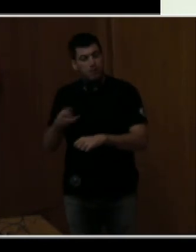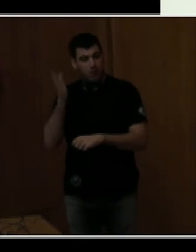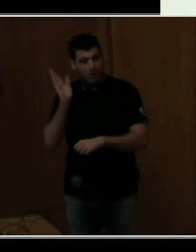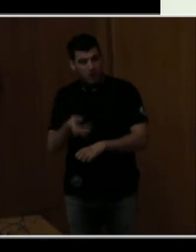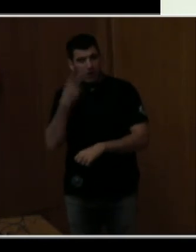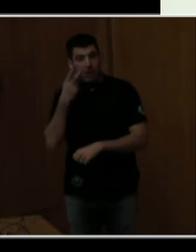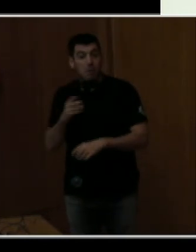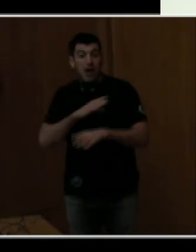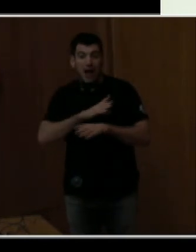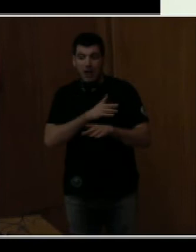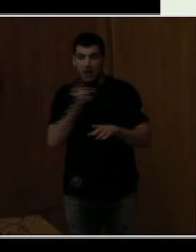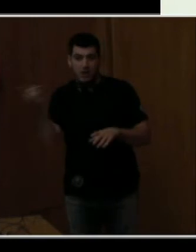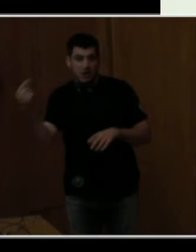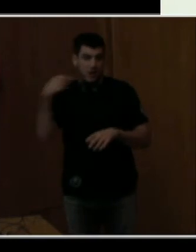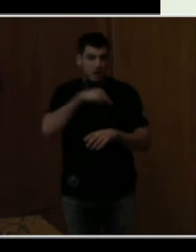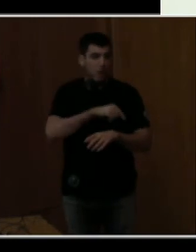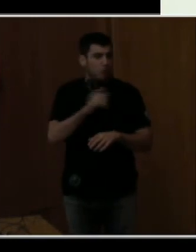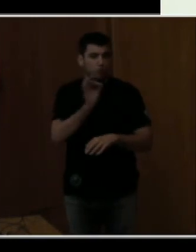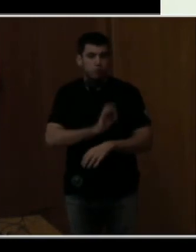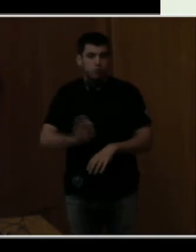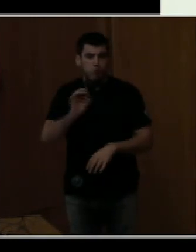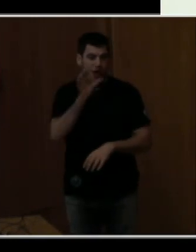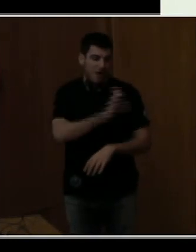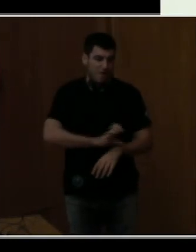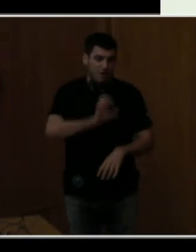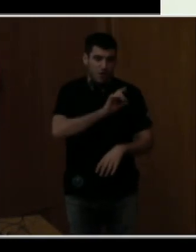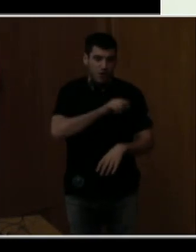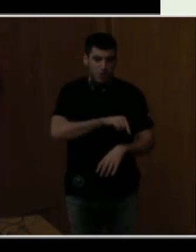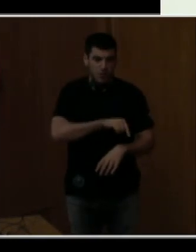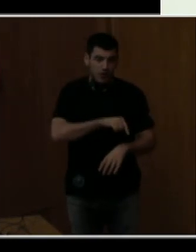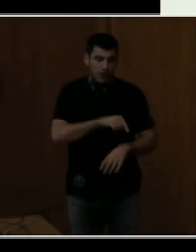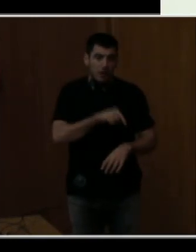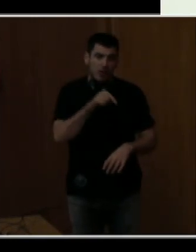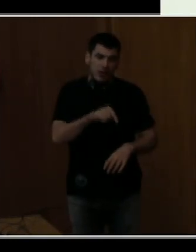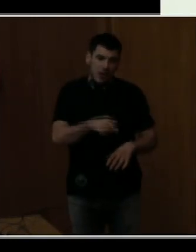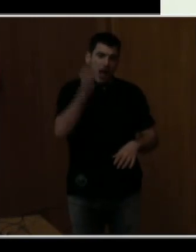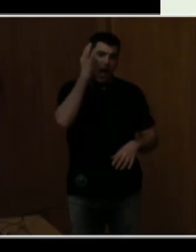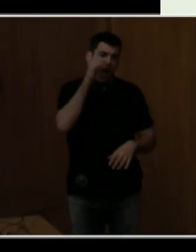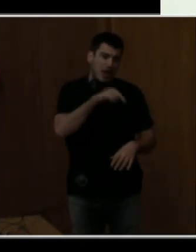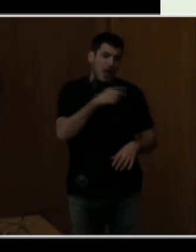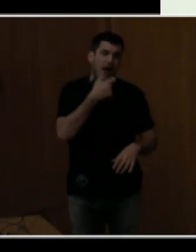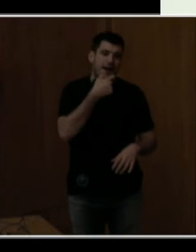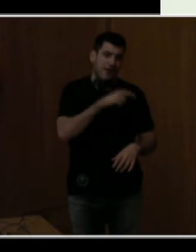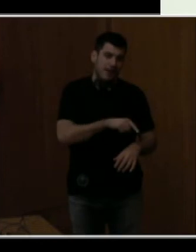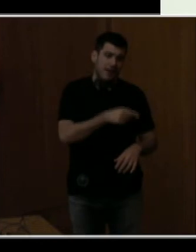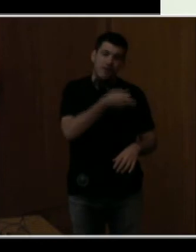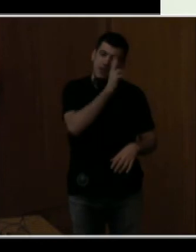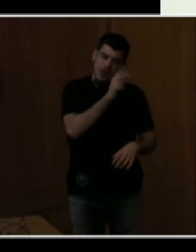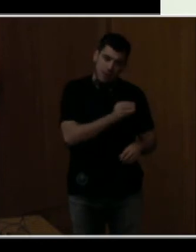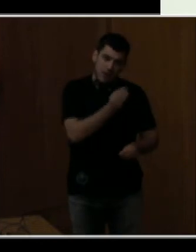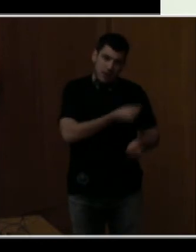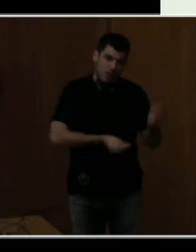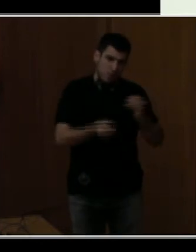μεγάλη κίνηση που συμβαίνει από την Ευρώπη και κυρίως από σταθμούς οι οποίοι βρίσκονται στη Γαλλία και την Αγγλία και τη Γερμανία